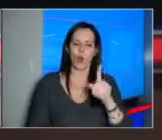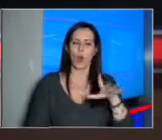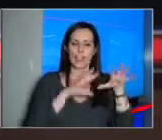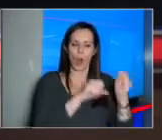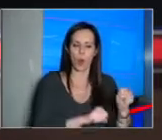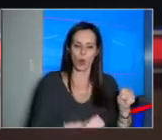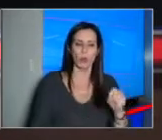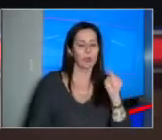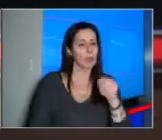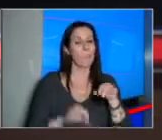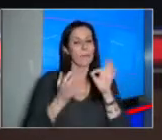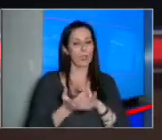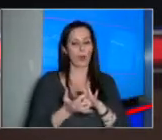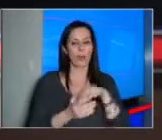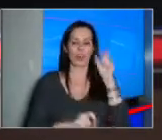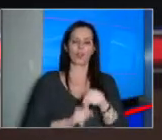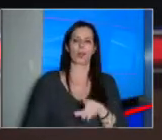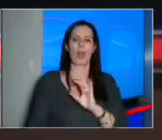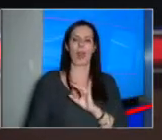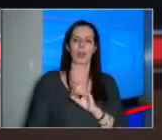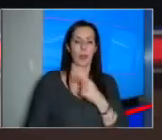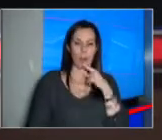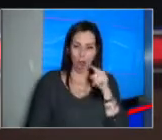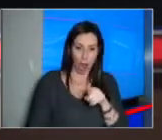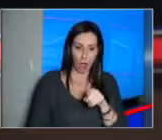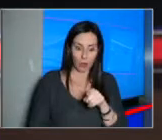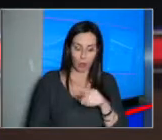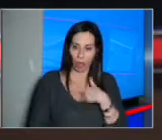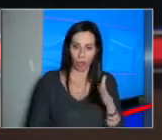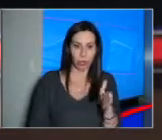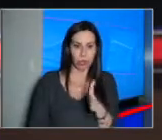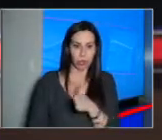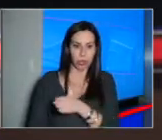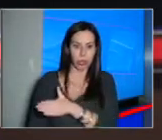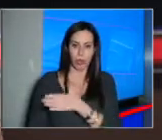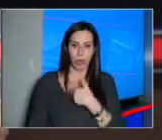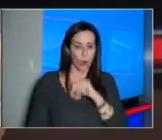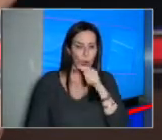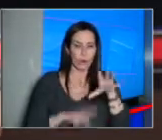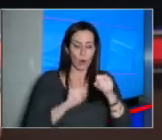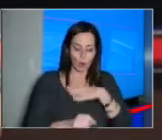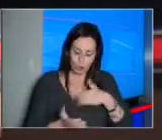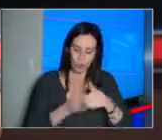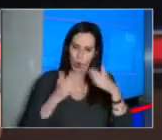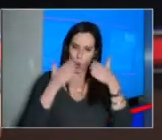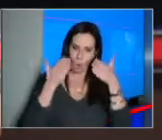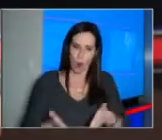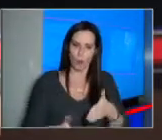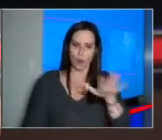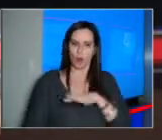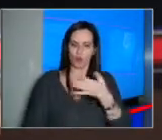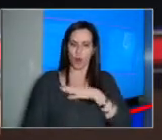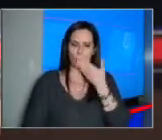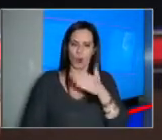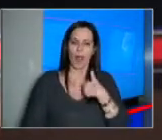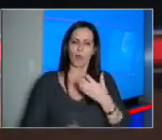להתנחלויות, הגיע בדיוק מהאנשים האלה, שאמרו, אתם דוחקים אותנו לצאת להתנחלות, ואנחנו לא רוצים, רוצים להמשיך לגור בשכונה